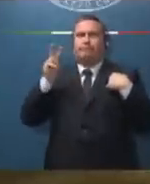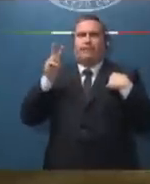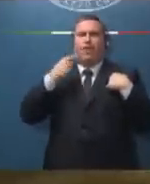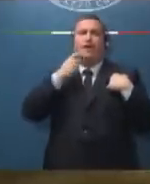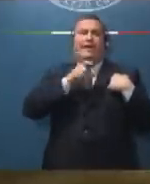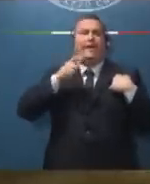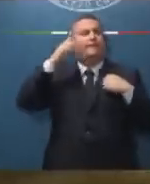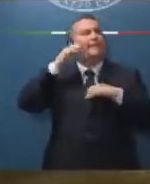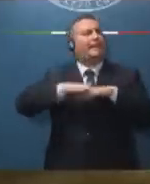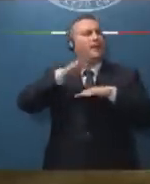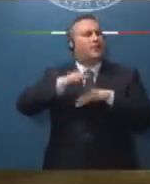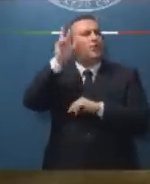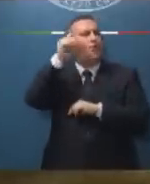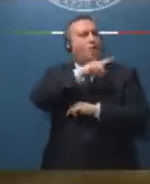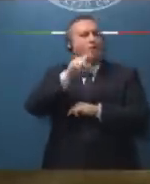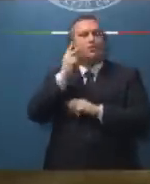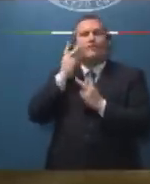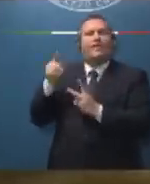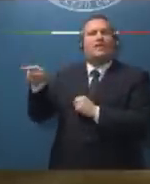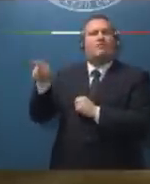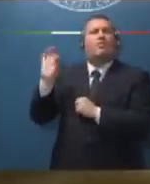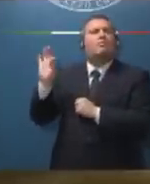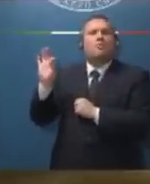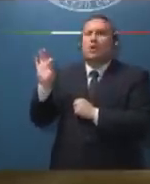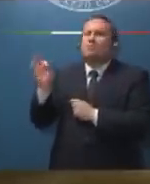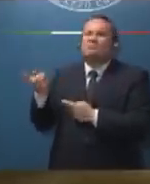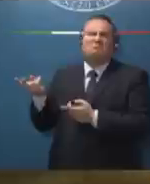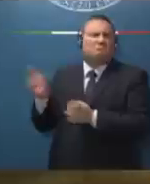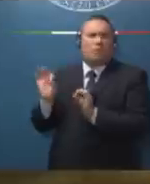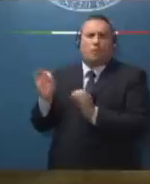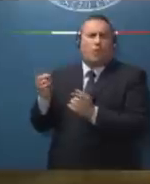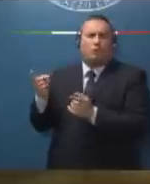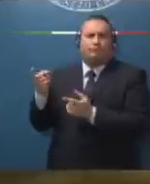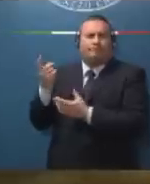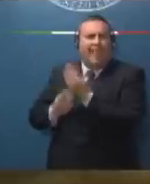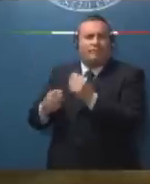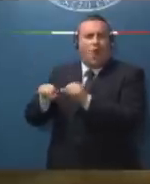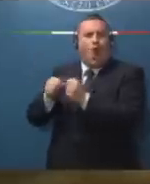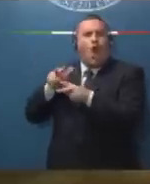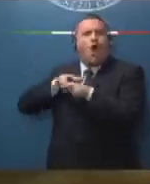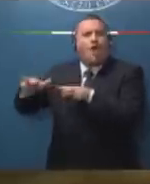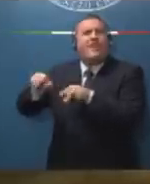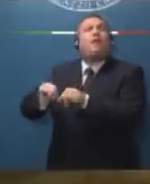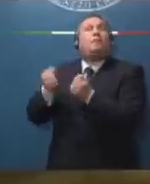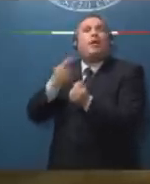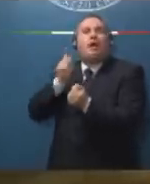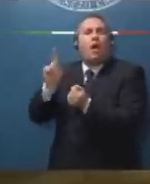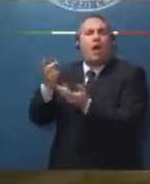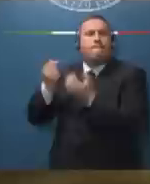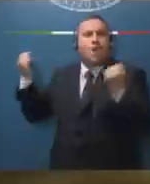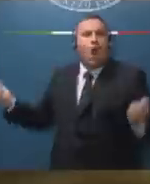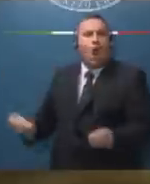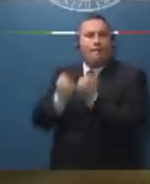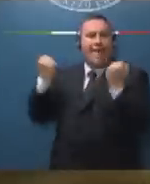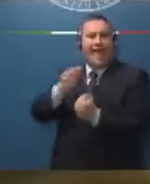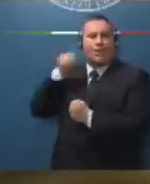ne accorgano vittima di una propaganda russa che cerca di inserirsi nel dibattito la realtà